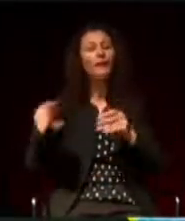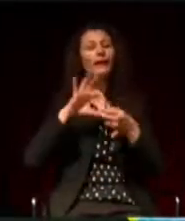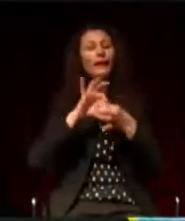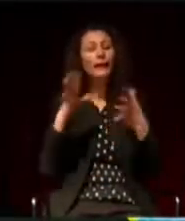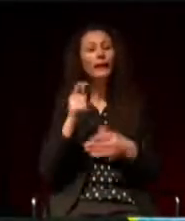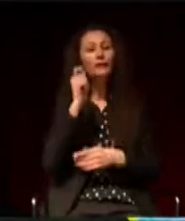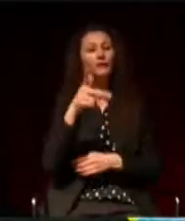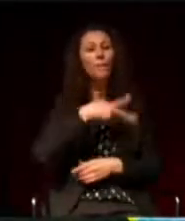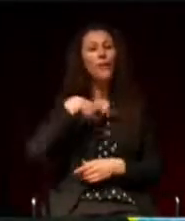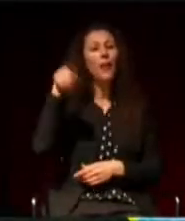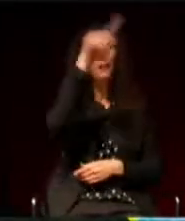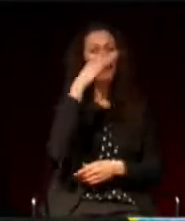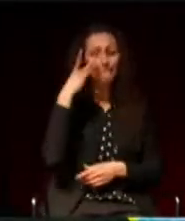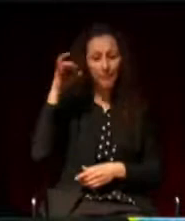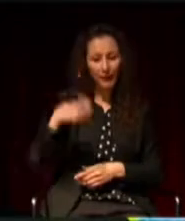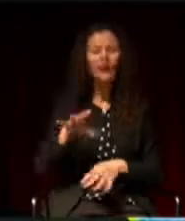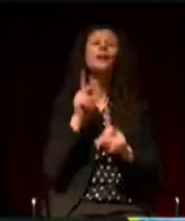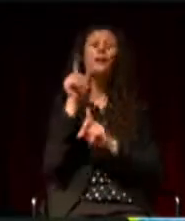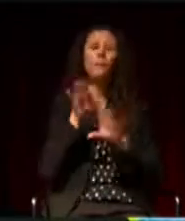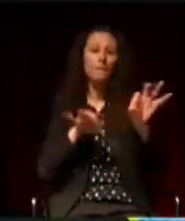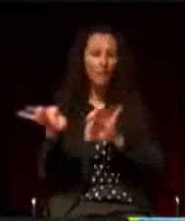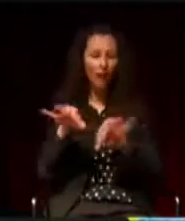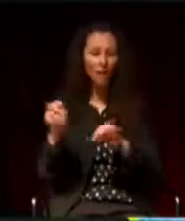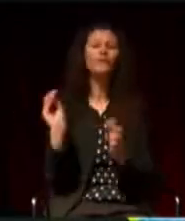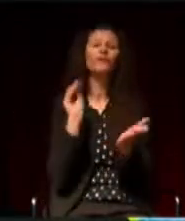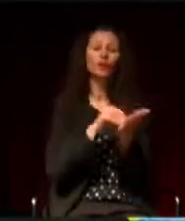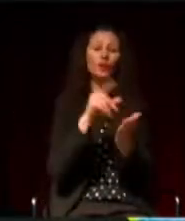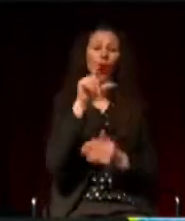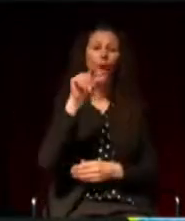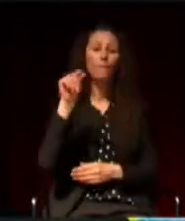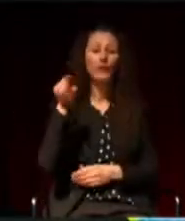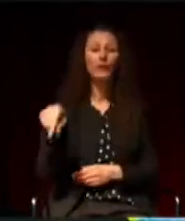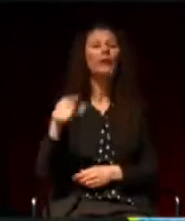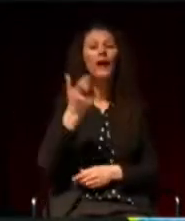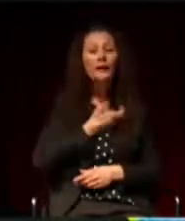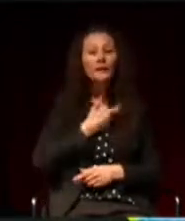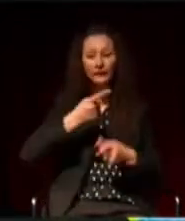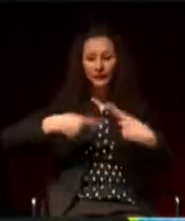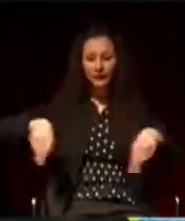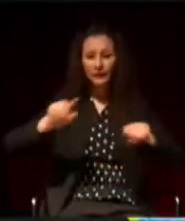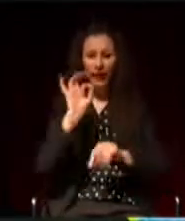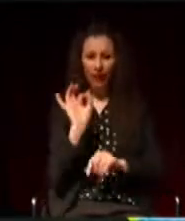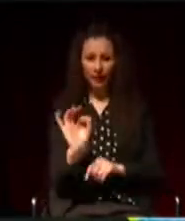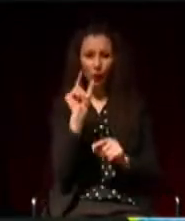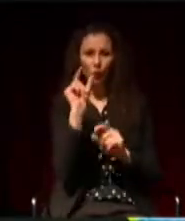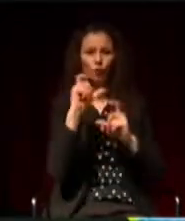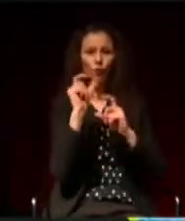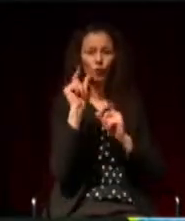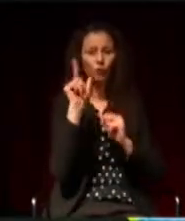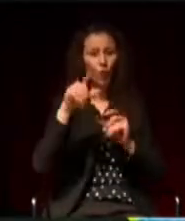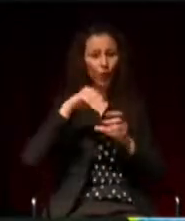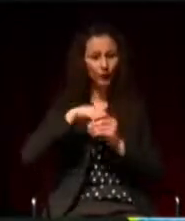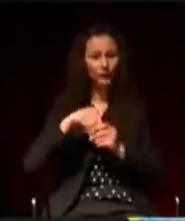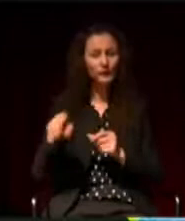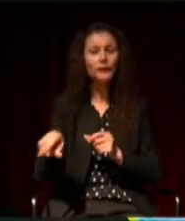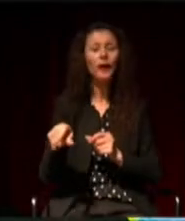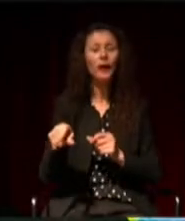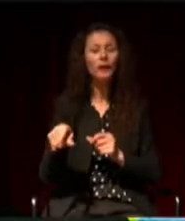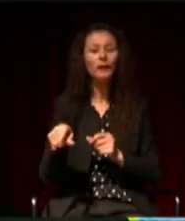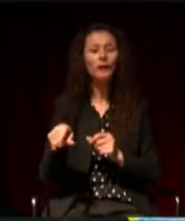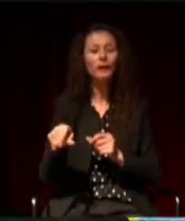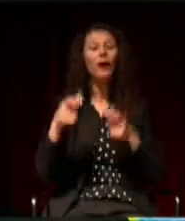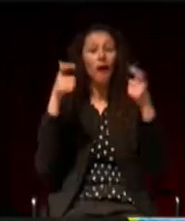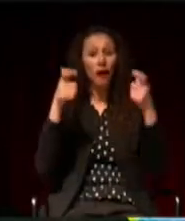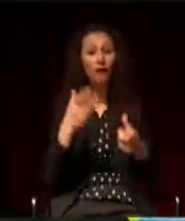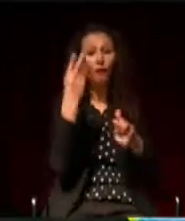ilçe belediyesince belirlenerek imar planlarına işlenir. 11. Bu usul ve esaslardan faydalanacak parseller meskun